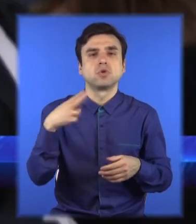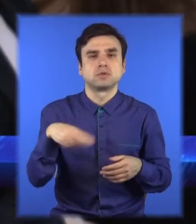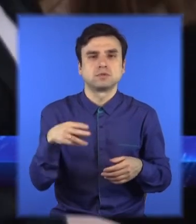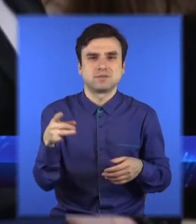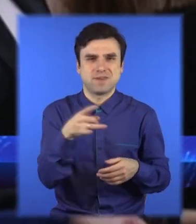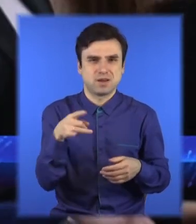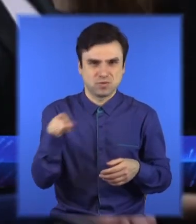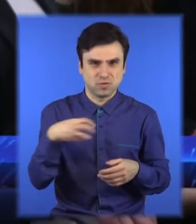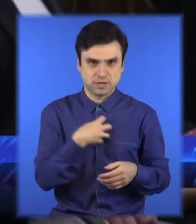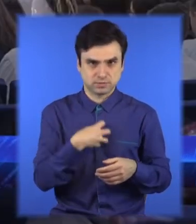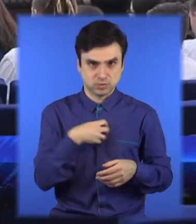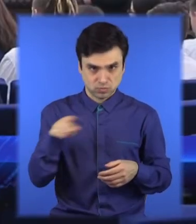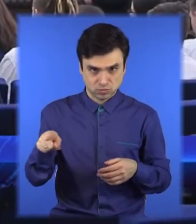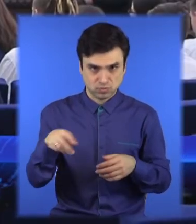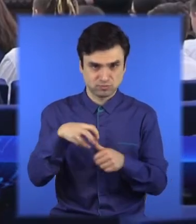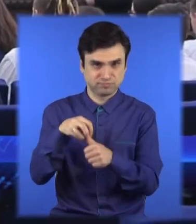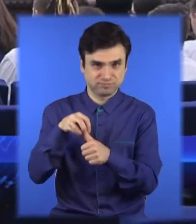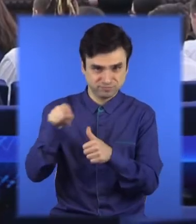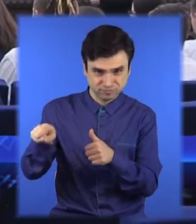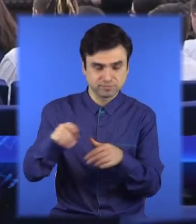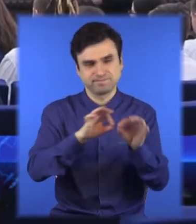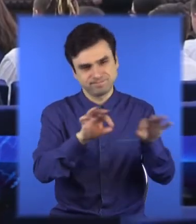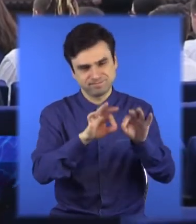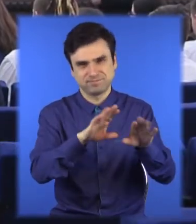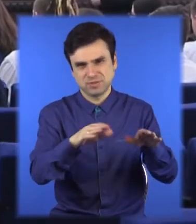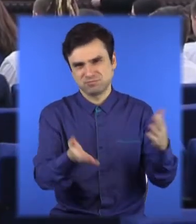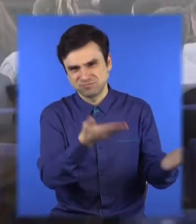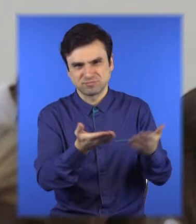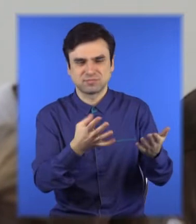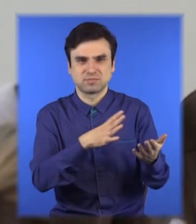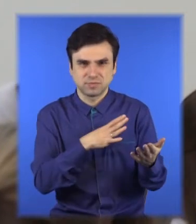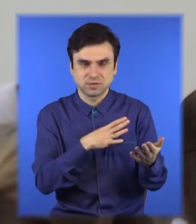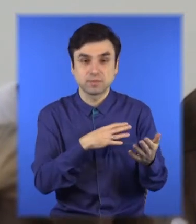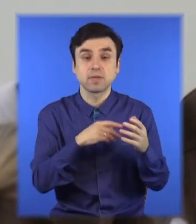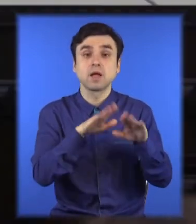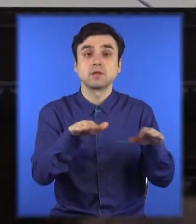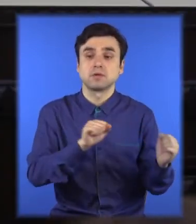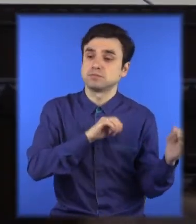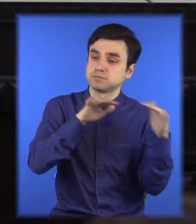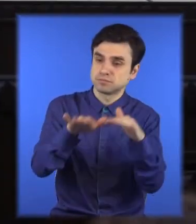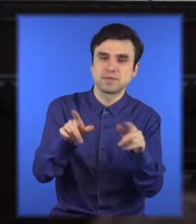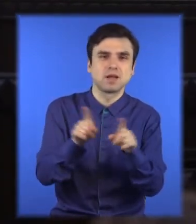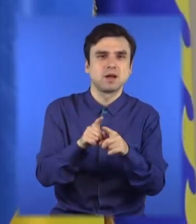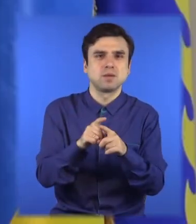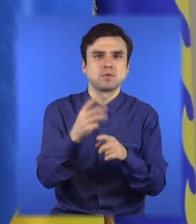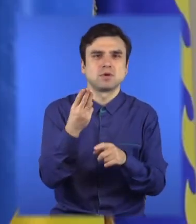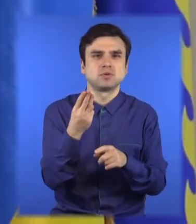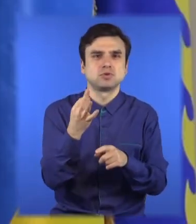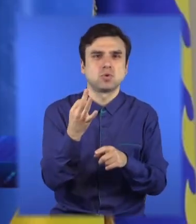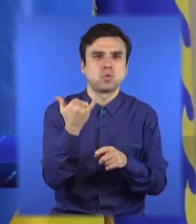Довгинцівської райради бажав старшокласникам району. Діти зустрілись з чиновником за власною ініціативою, аби наче у ток-шоу задати